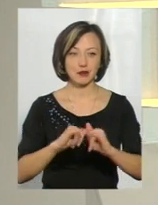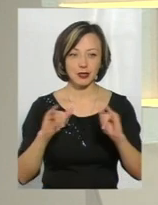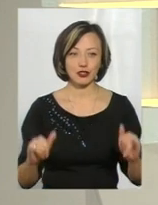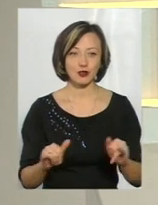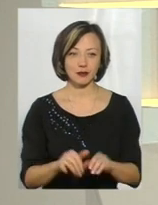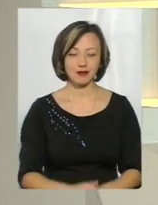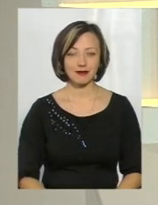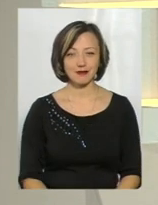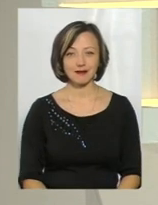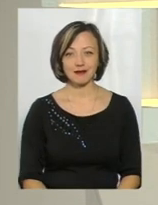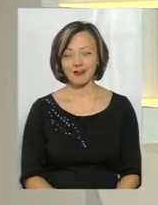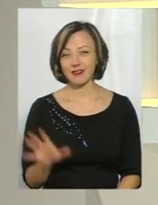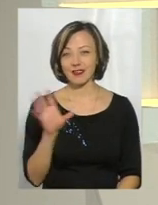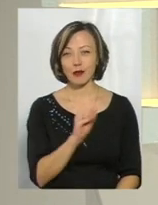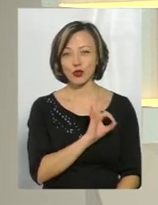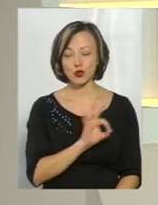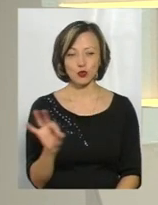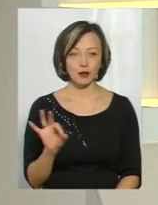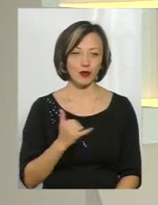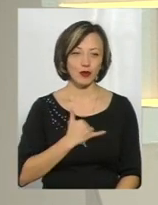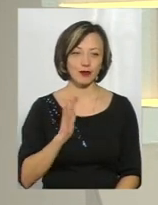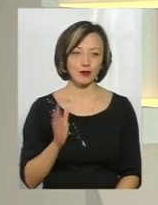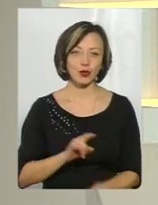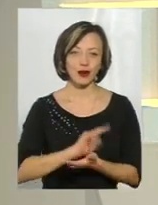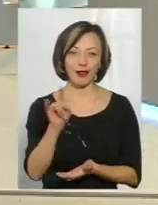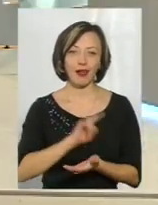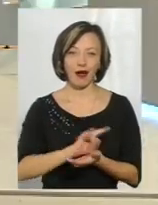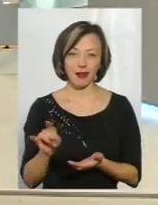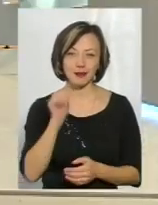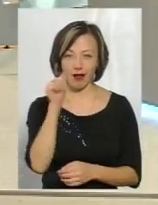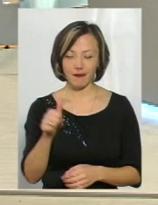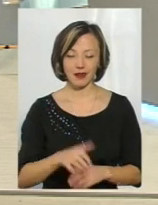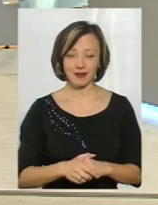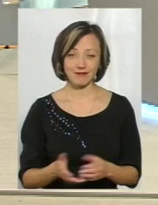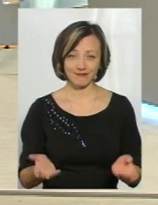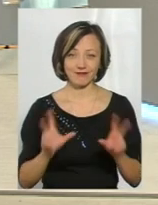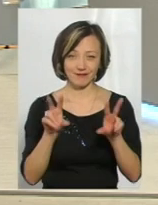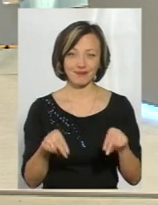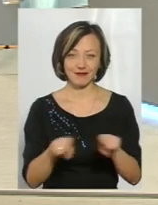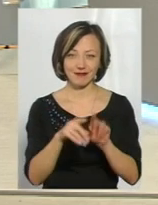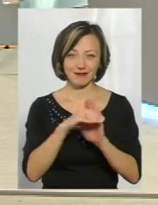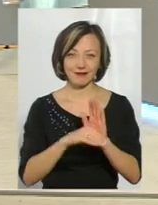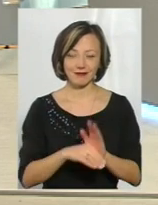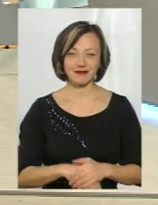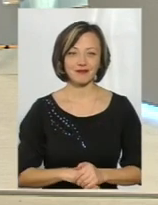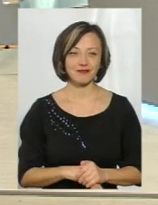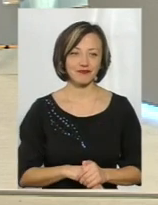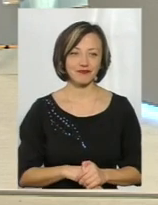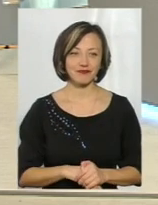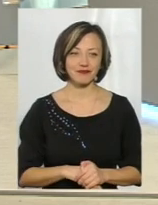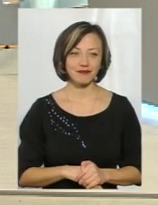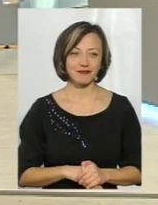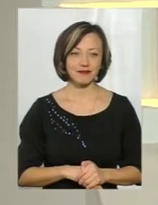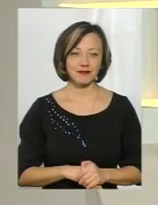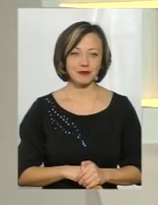збільшимо, і все буде просто супер, і в нас будуть літати тут літаки вже завтра абсолютно, і для цього не треба для виборця нічого